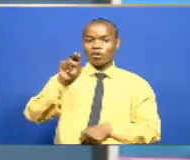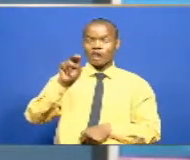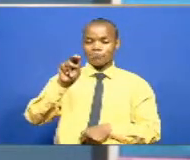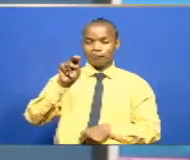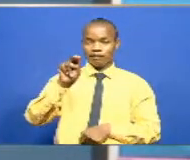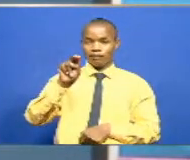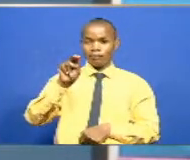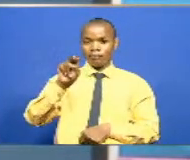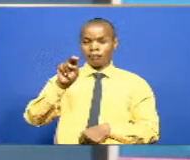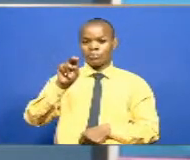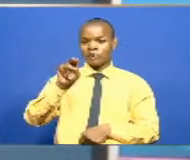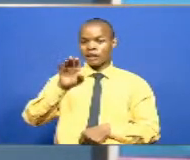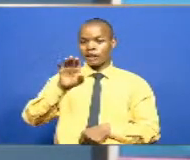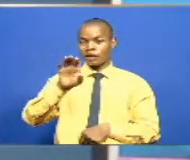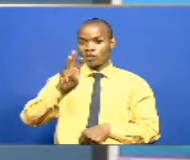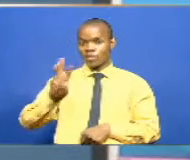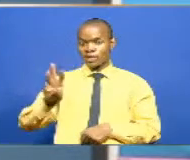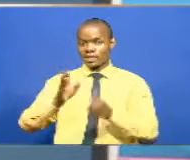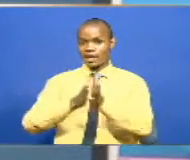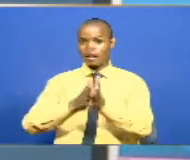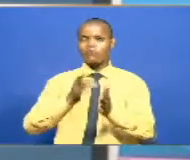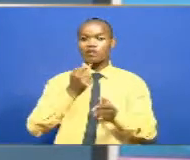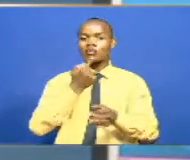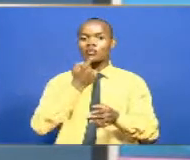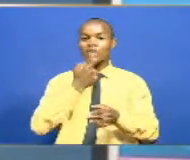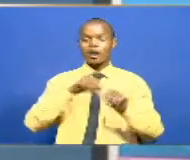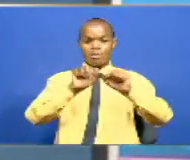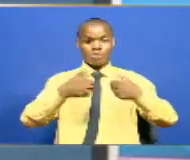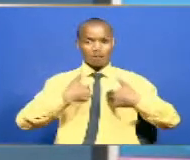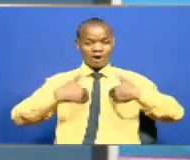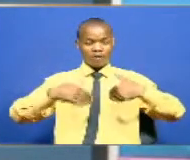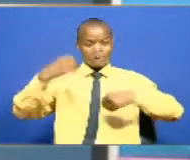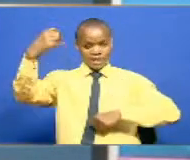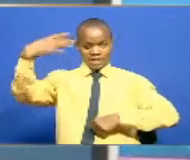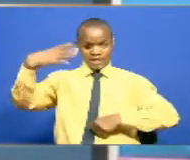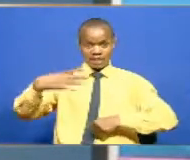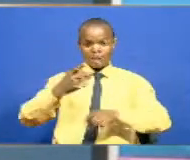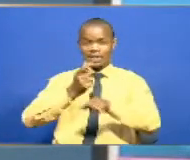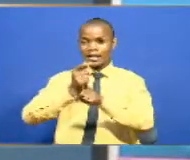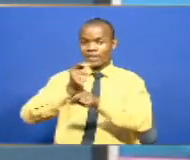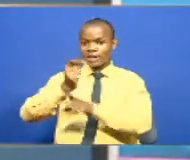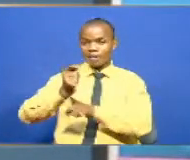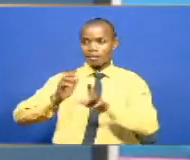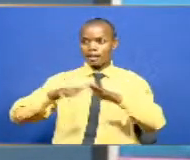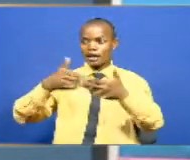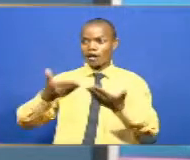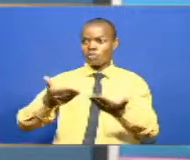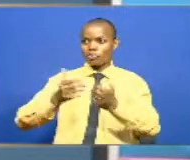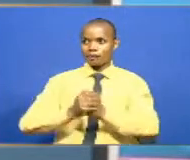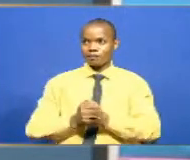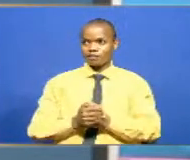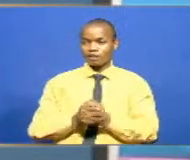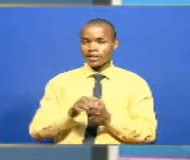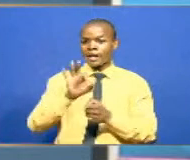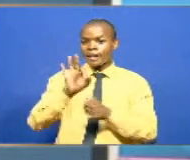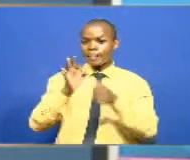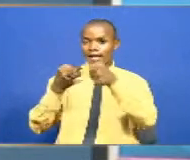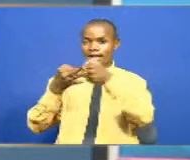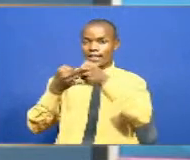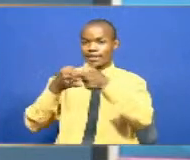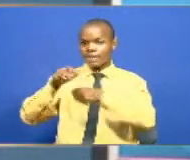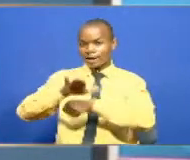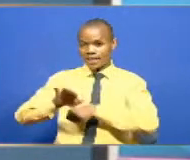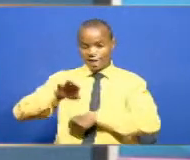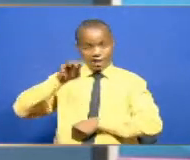na vipindi vya jua. Tuangazie viwango vya joto, ambapo joto litafikia nyuzi 38 katika maeneo ya